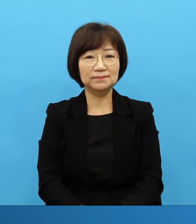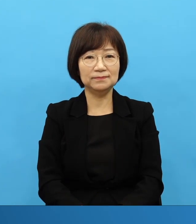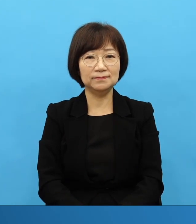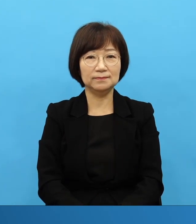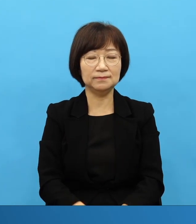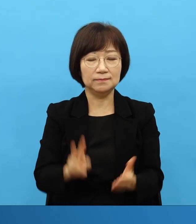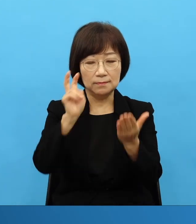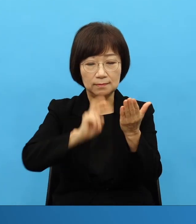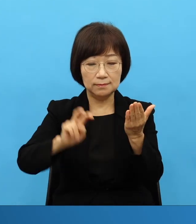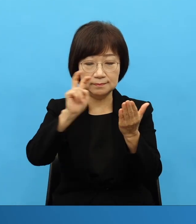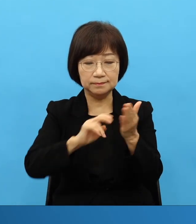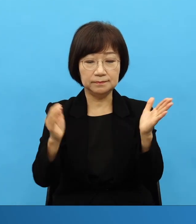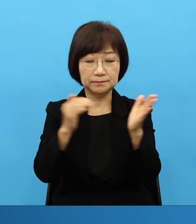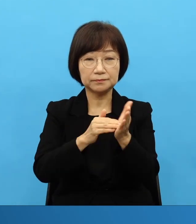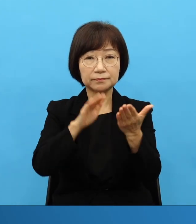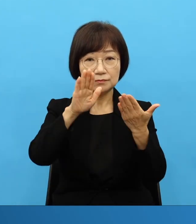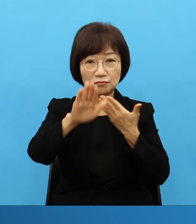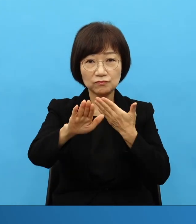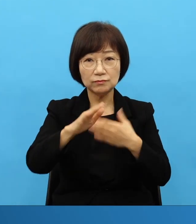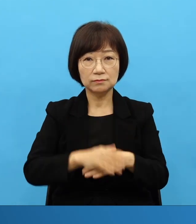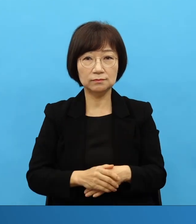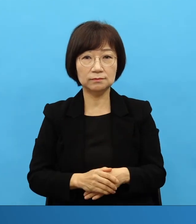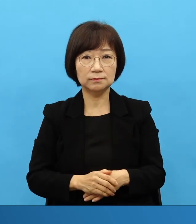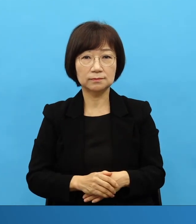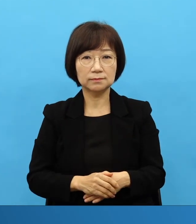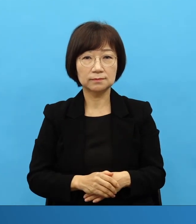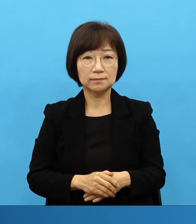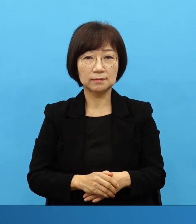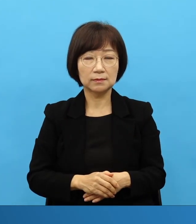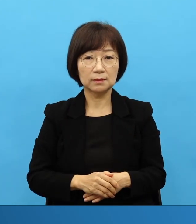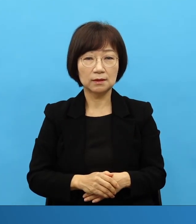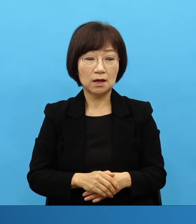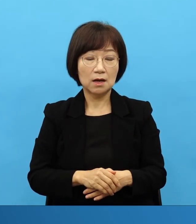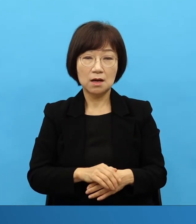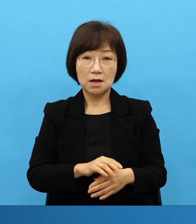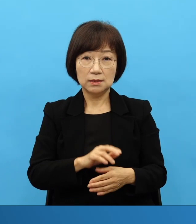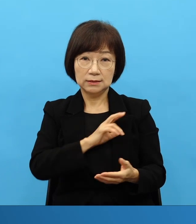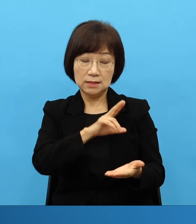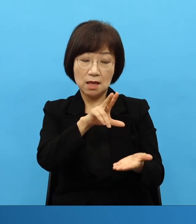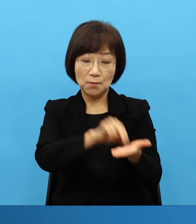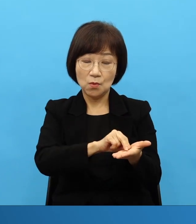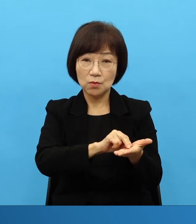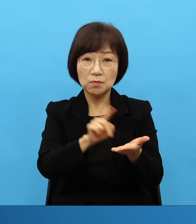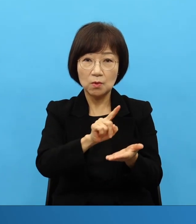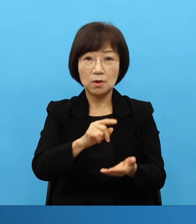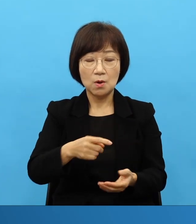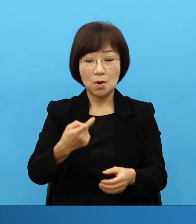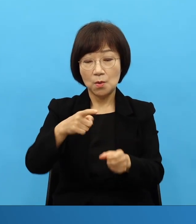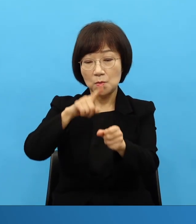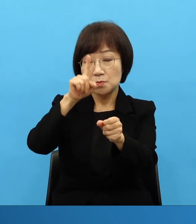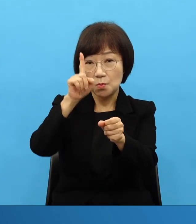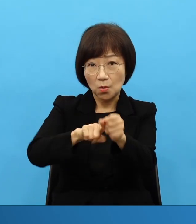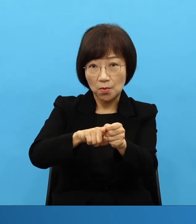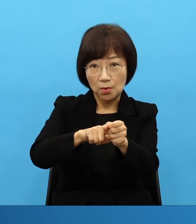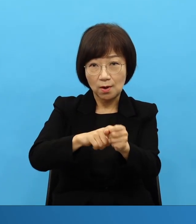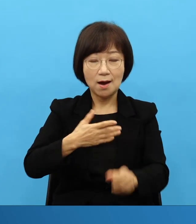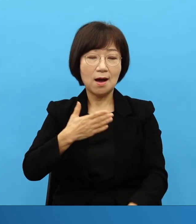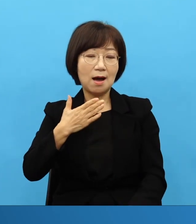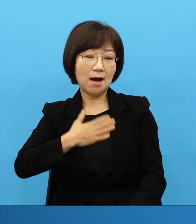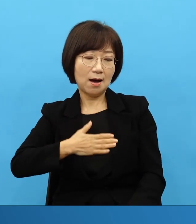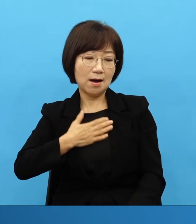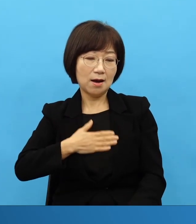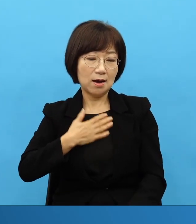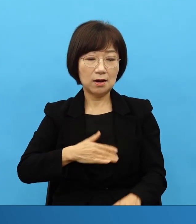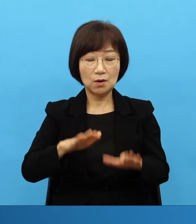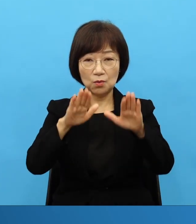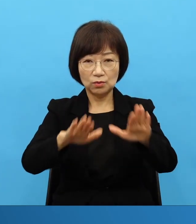다윗 찬양대에서 하나님께 찬양드린 후에 목표를 아는 오늘의 확신이라는 제목으로 목사님